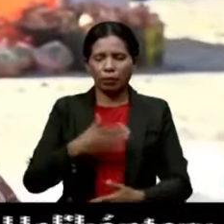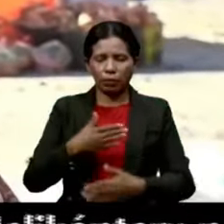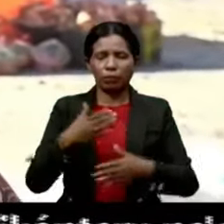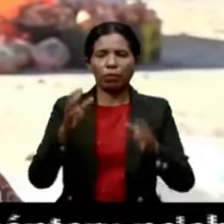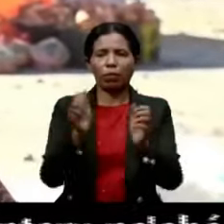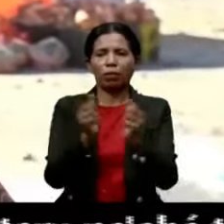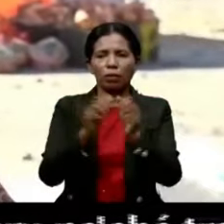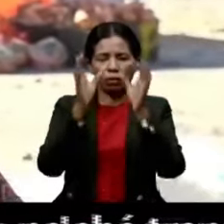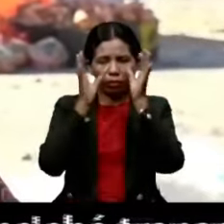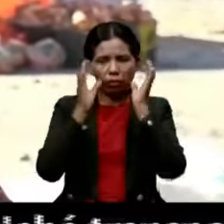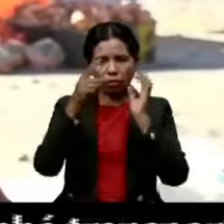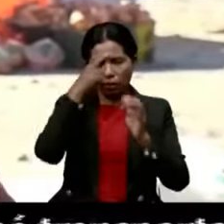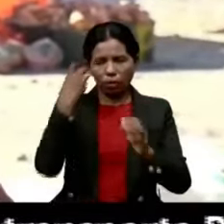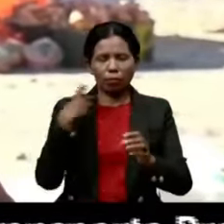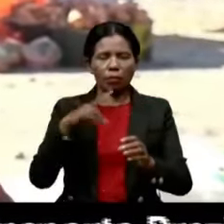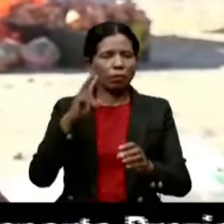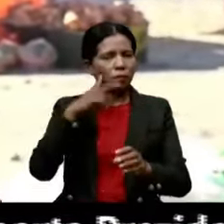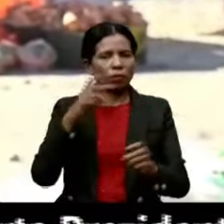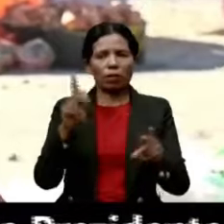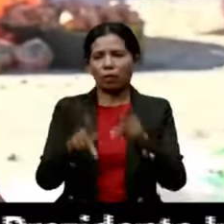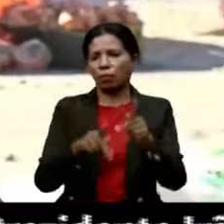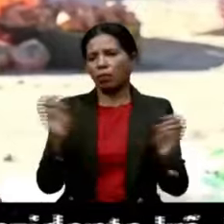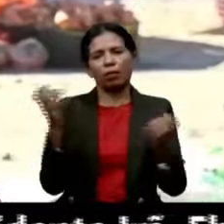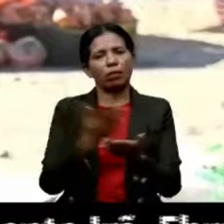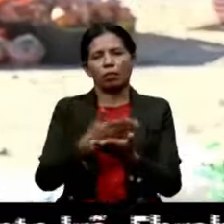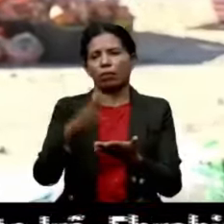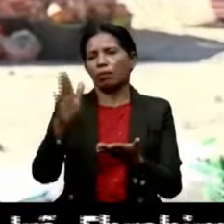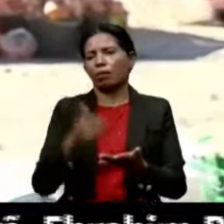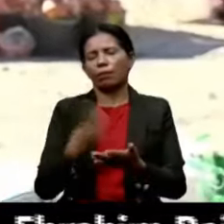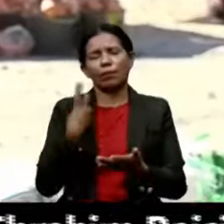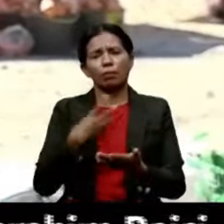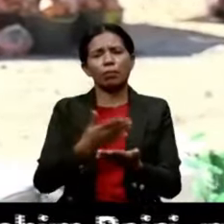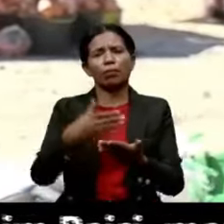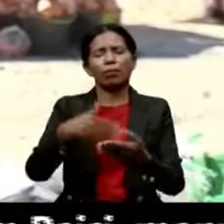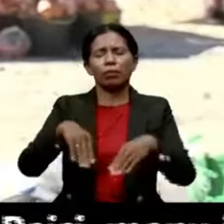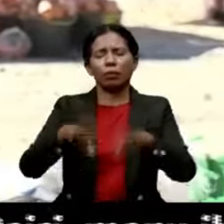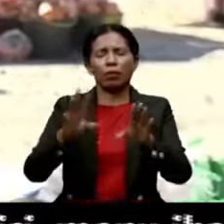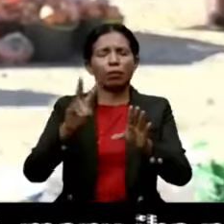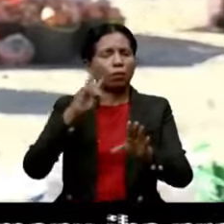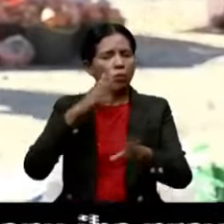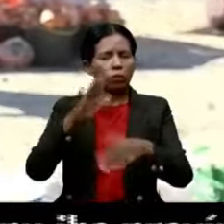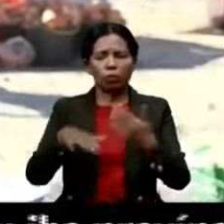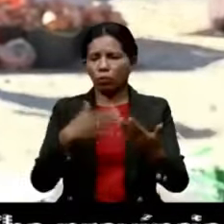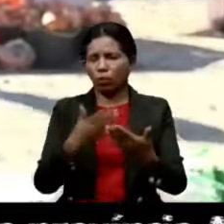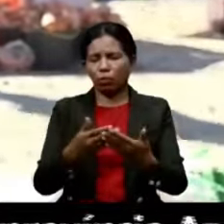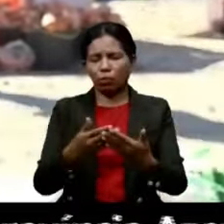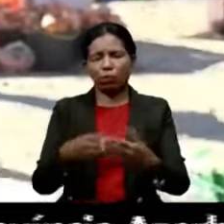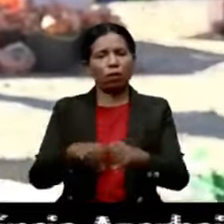hela. Tambam ne moro la folini. Ain fan moro kutu tu sinora kotnora sai